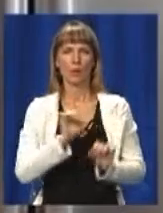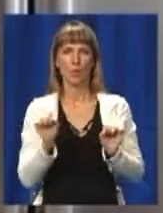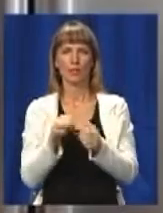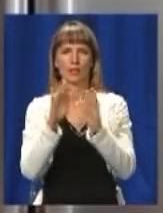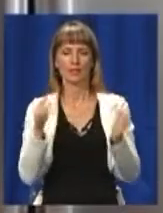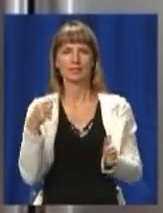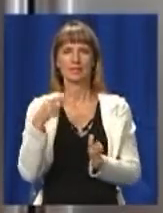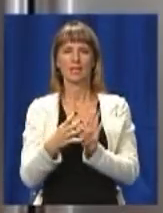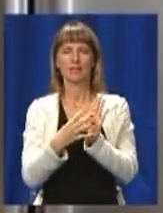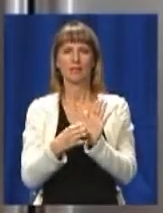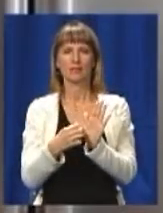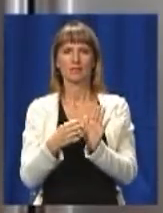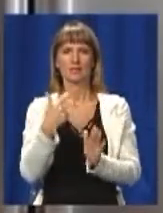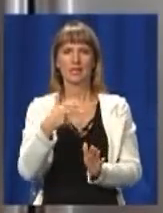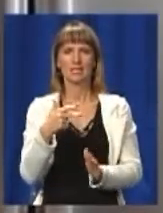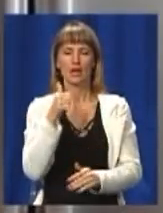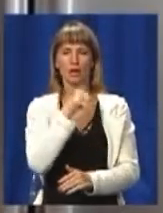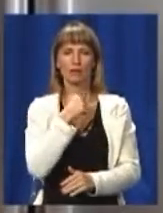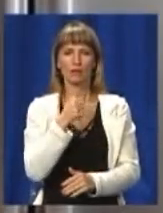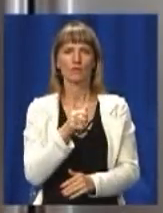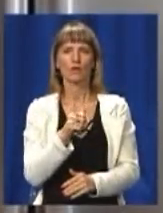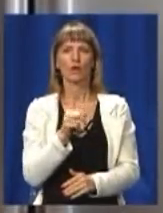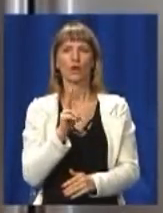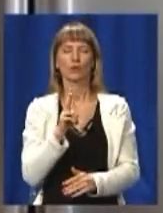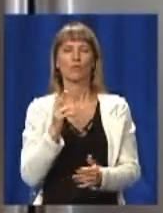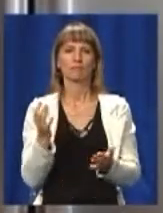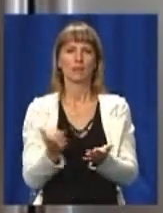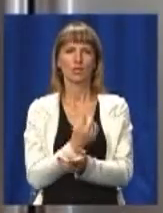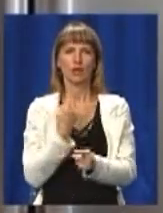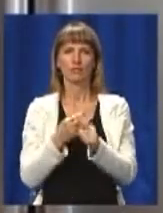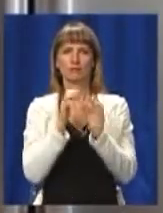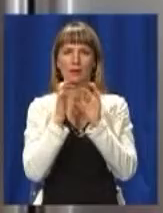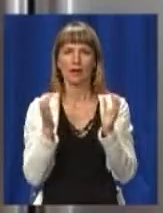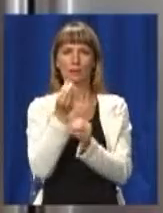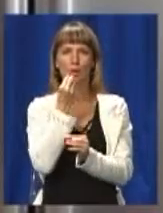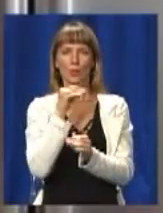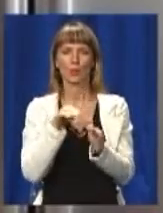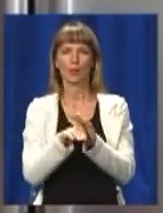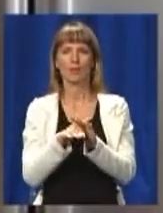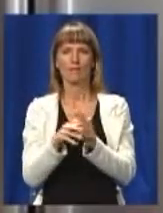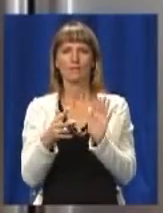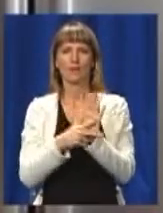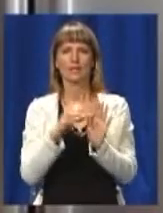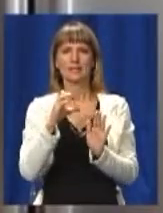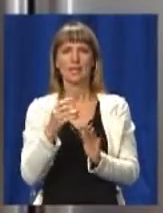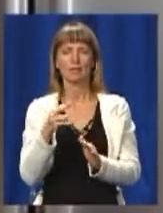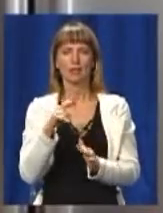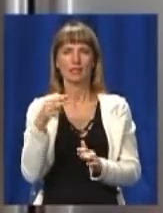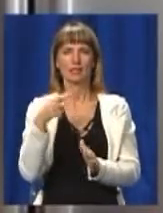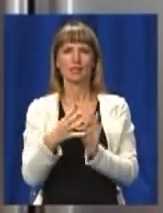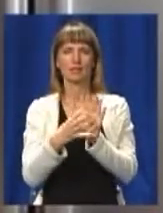ще з 1930-х. Так хто ж винайшов цей зберігач продуктів? 8